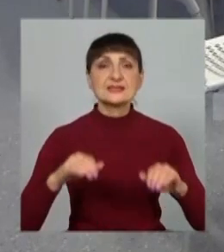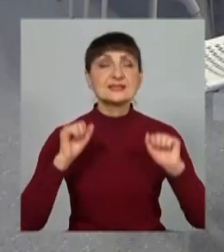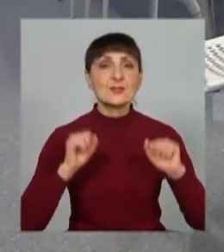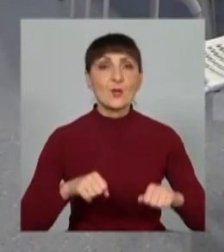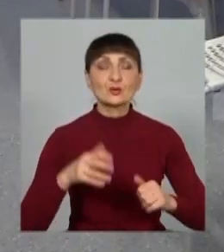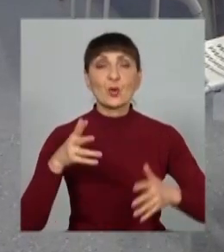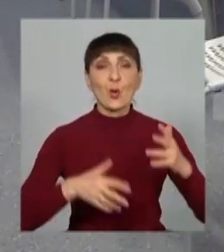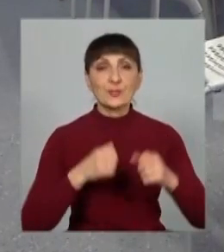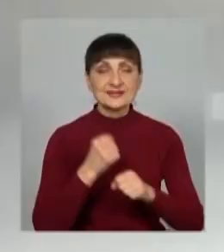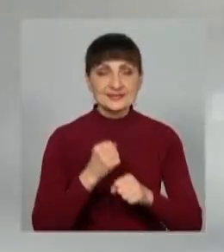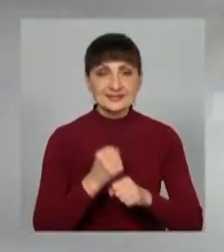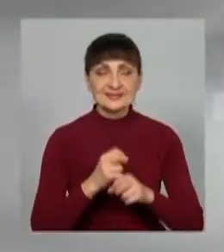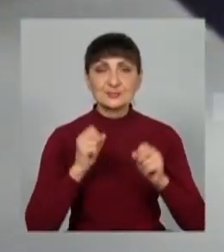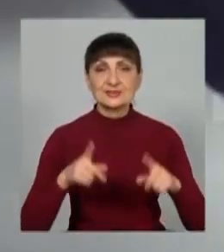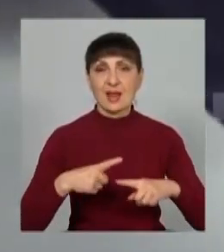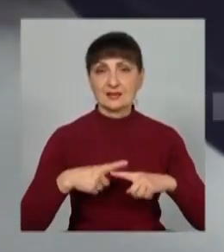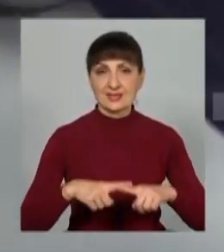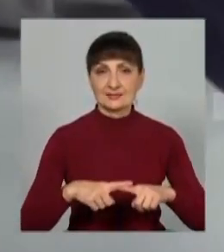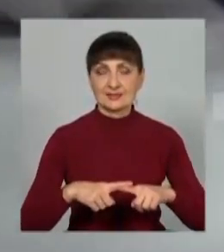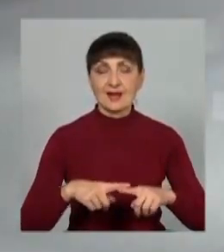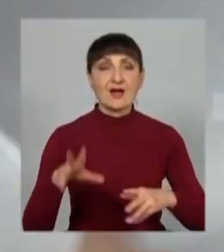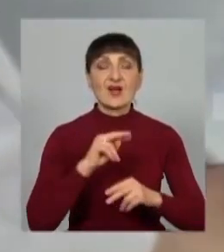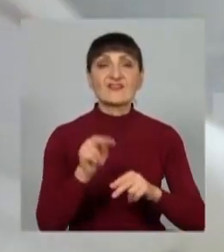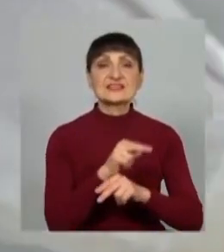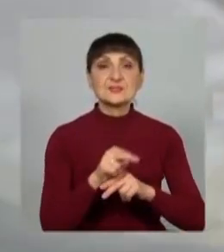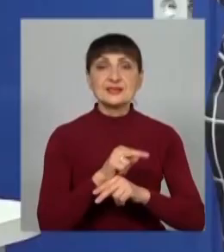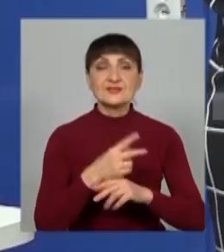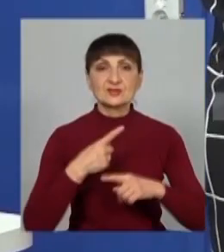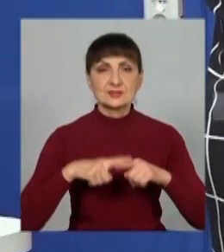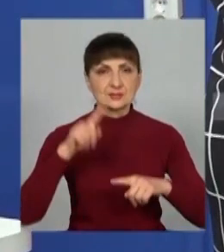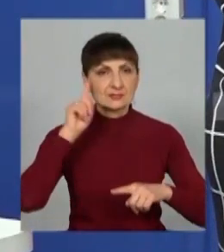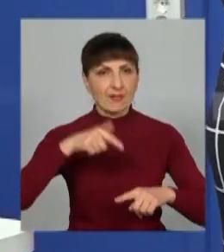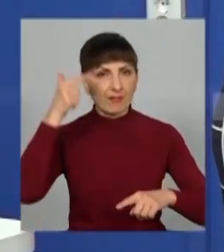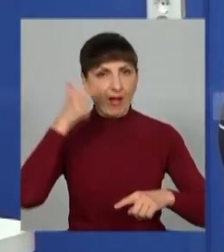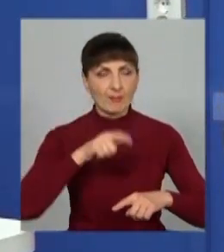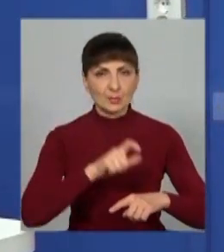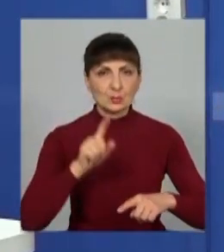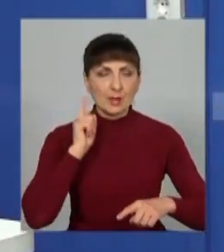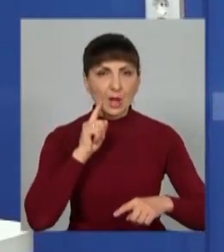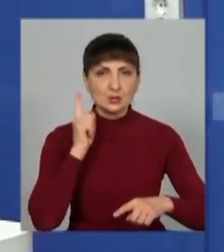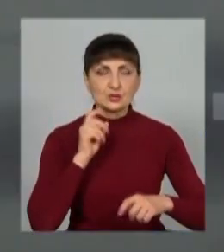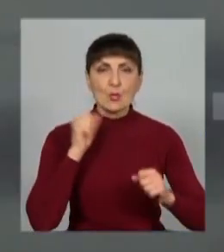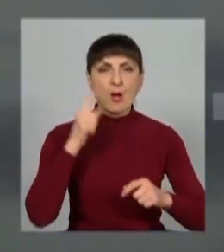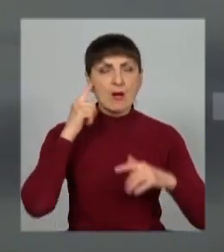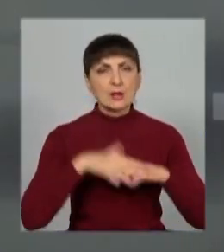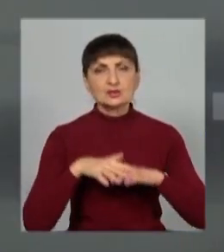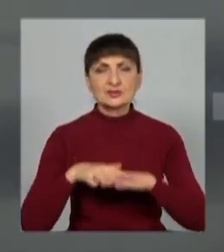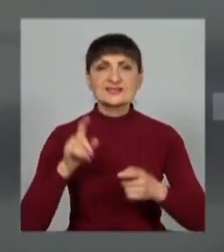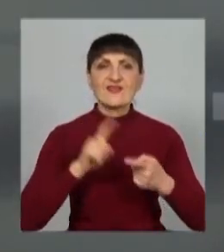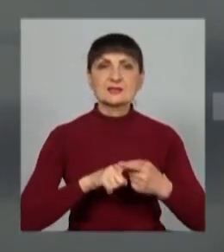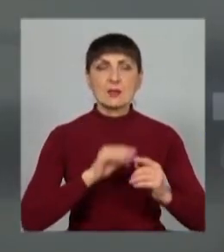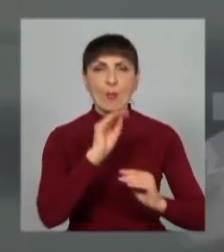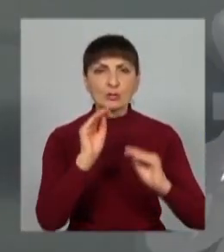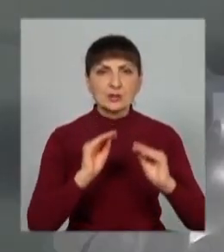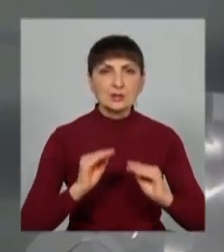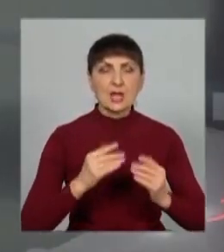создавать роботов при помощи специальной техники. Таким образом, воспитывается технически грамотная молодежь, способная анализировать и решать задачи, связанные с